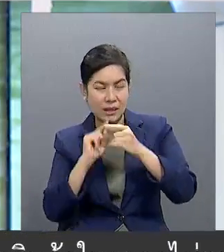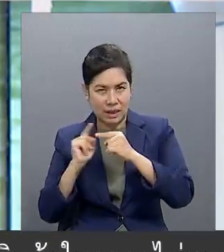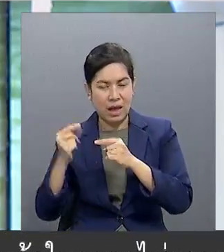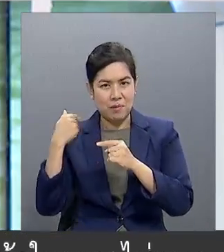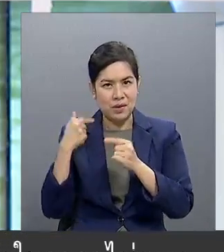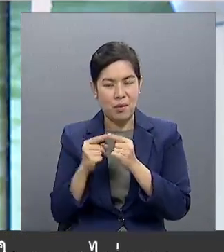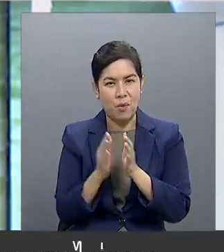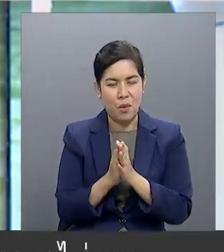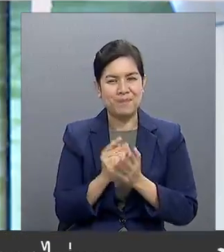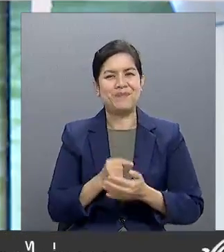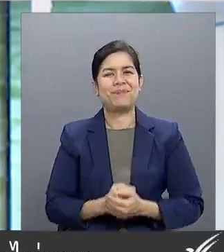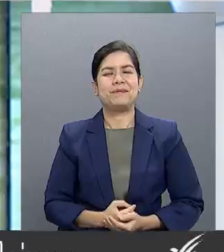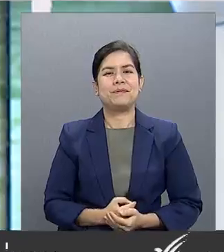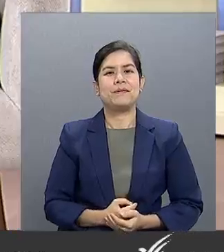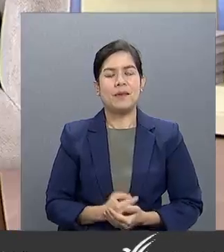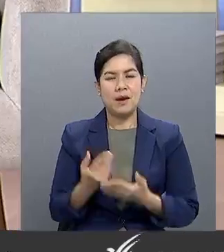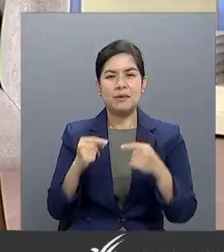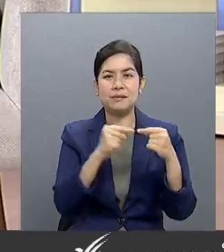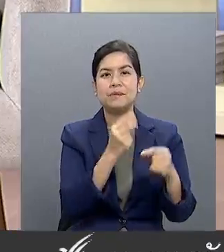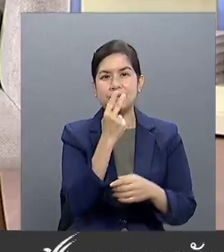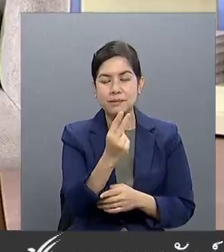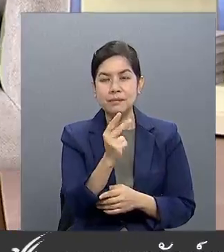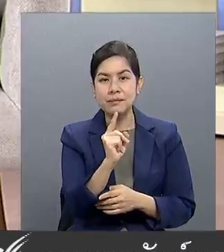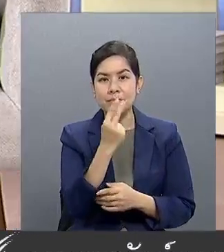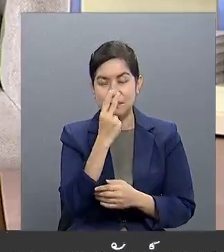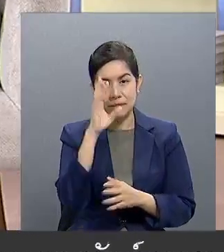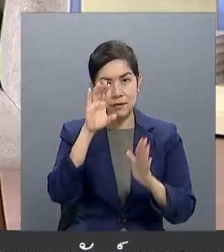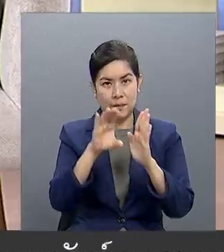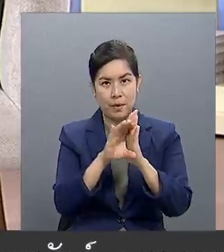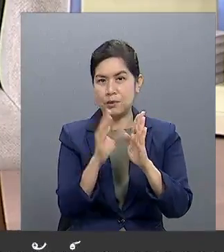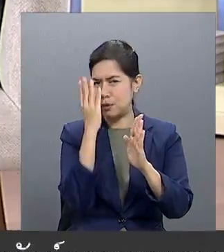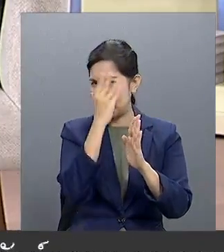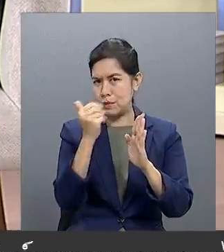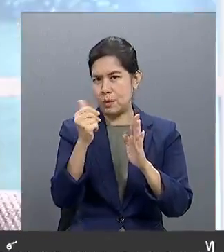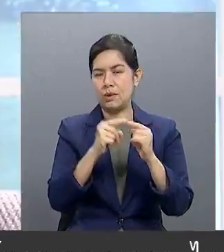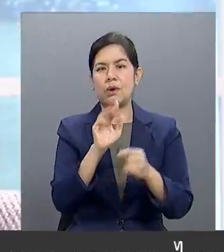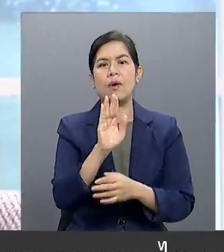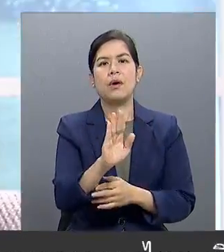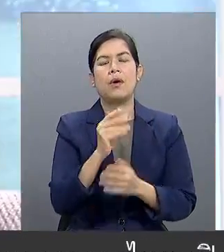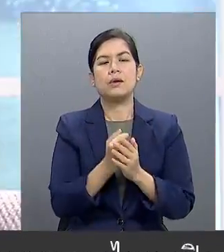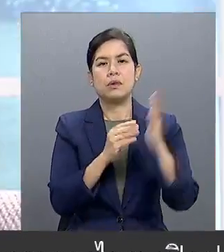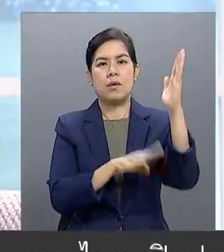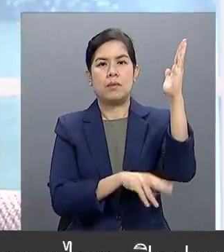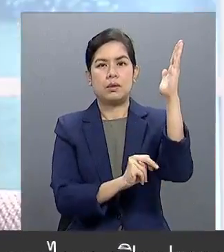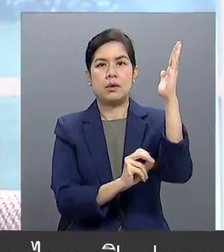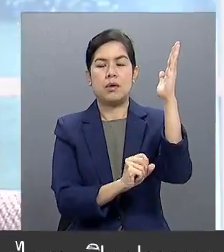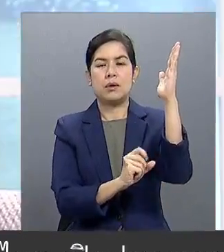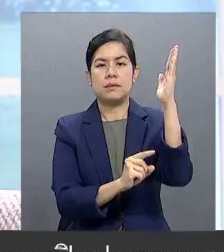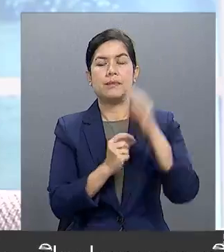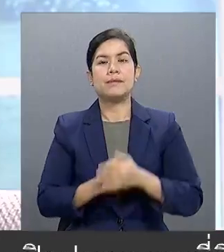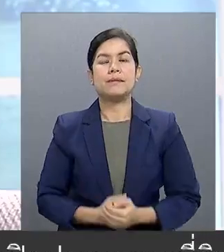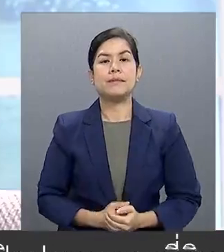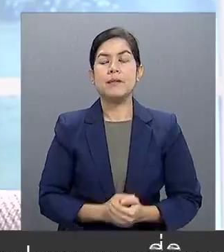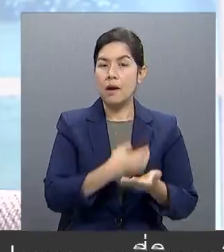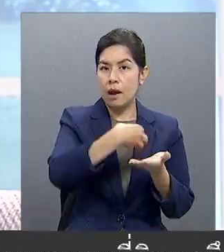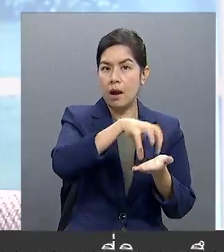ากันที่เรื่องต่อมากันดีกว่านะครับไปดูผ้าสวยๆกันดีกว่าม าเอกลักษณ์ของจังหวัดนครศรีธรรมราชที่เราเกริ่นกันไว้ตั้งแต่ช่วงต้นราย